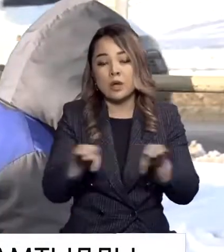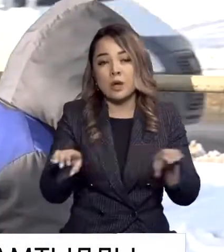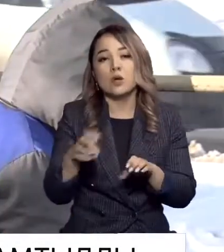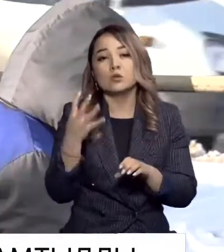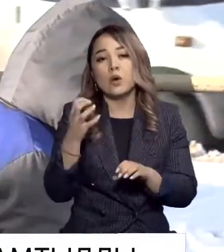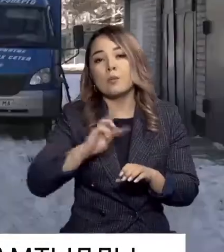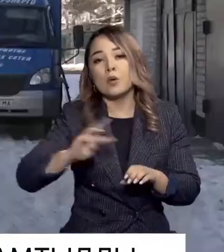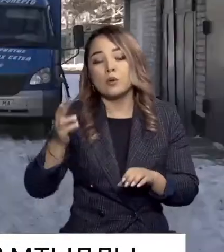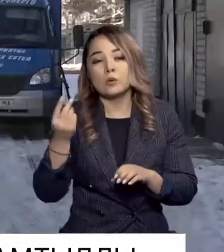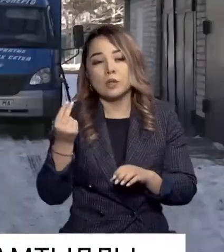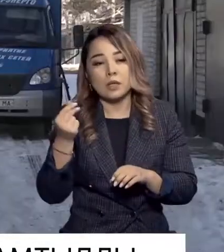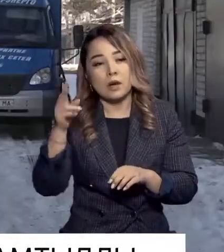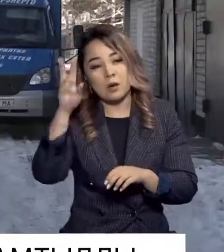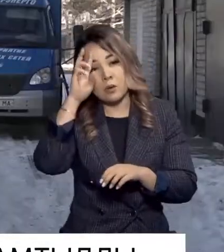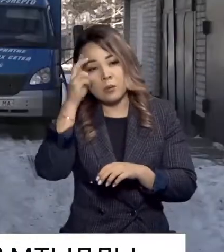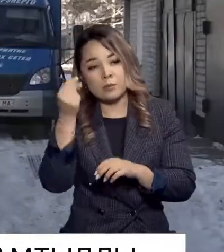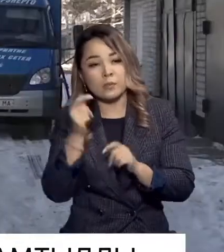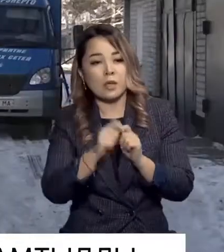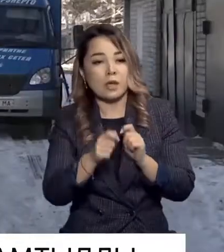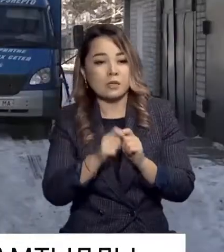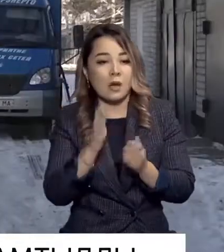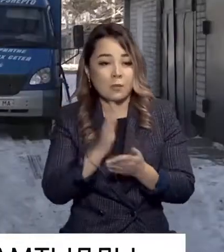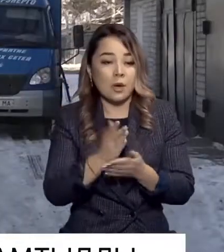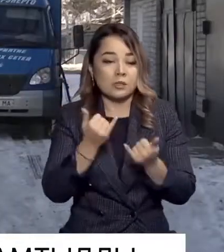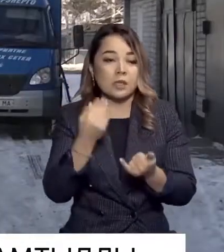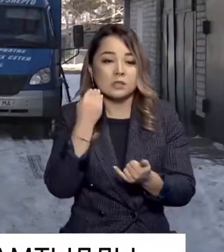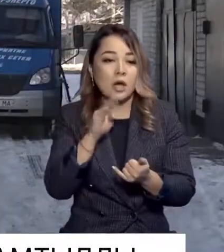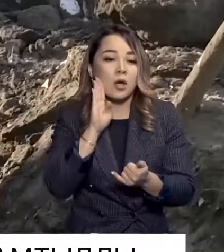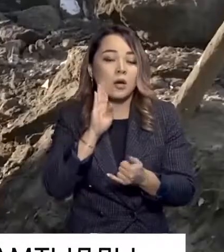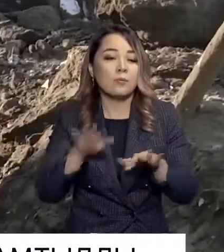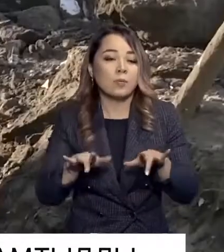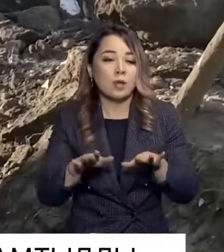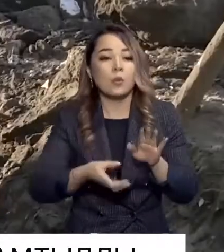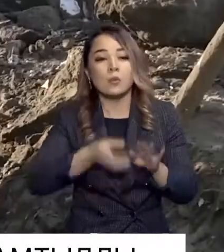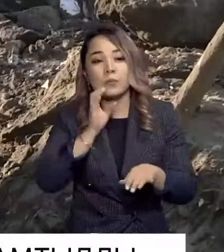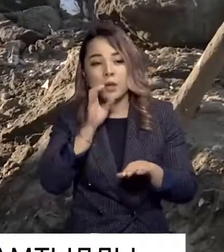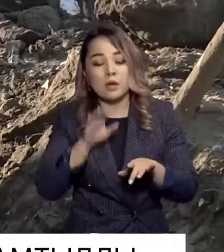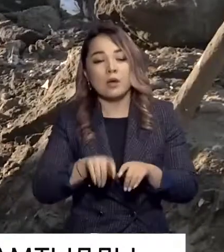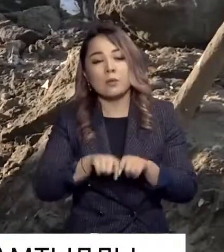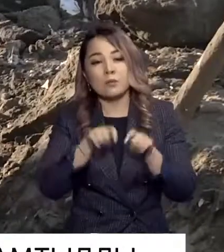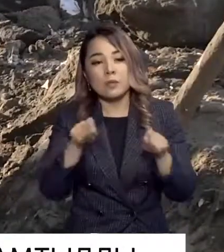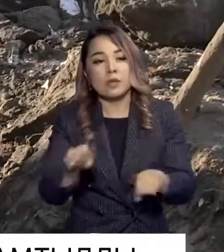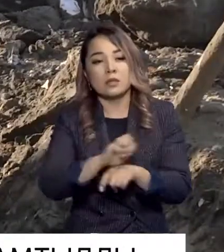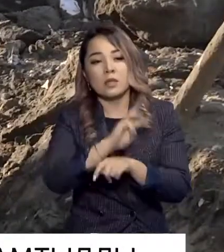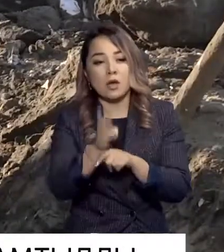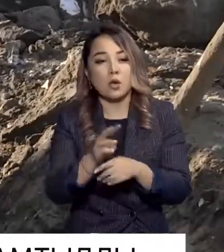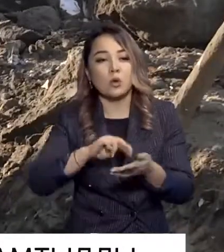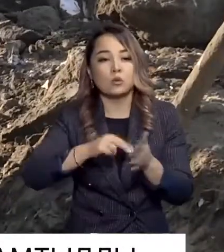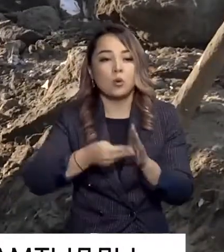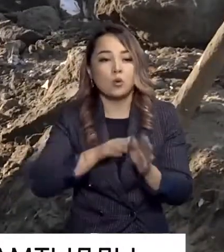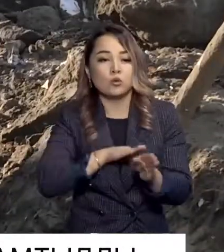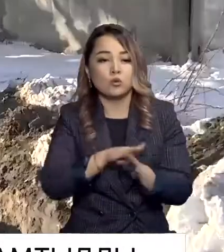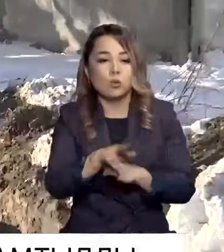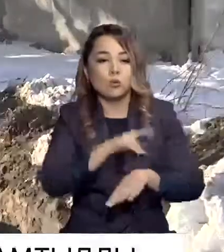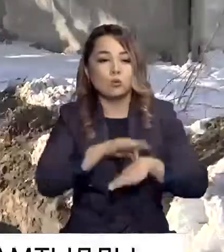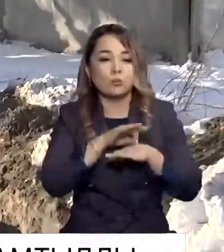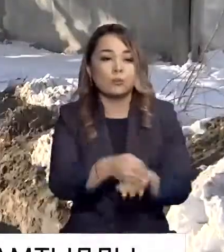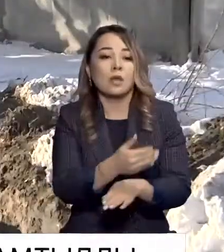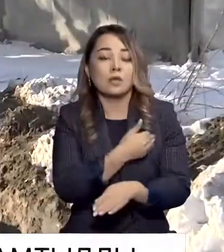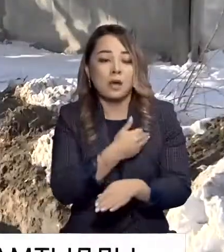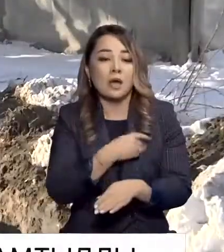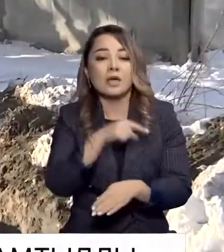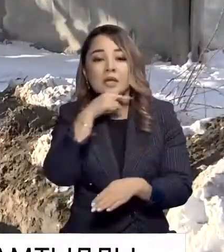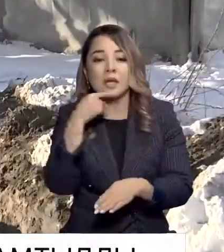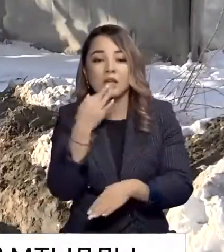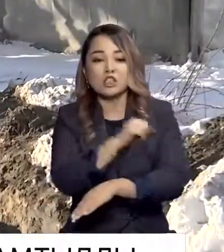400 миллион теңге қаржы бөлінген. Келер жылы сапалы ауыз сумен Амангелді және Қоскөл ауылдарында қамту жоспарланған. Бұлардың бәрі